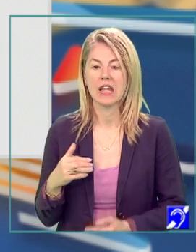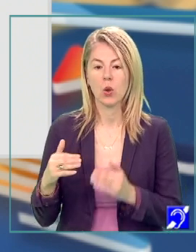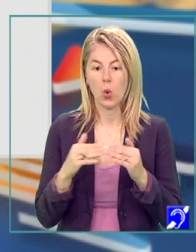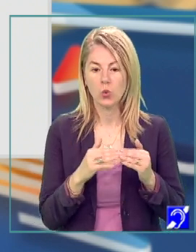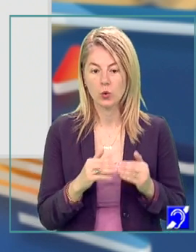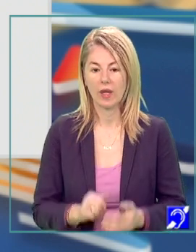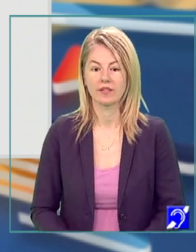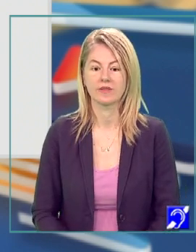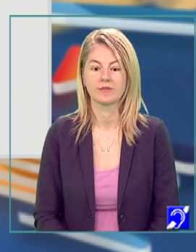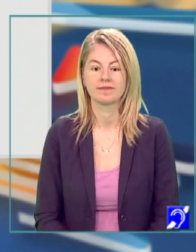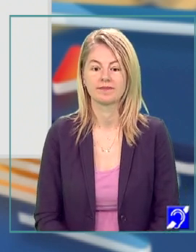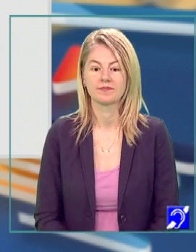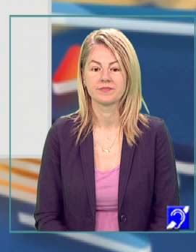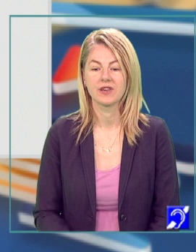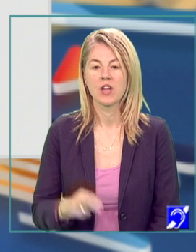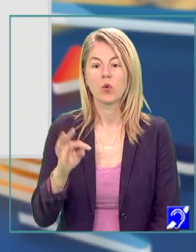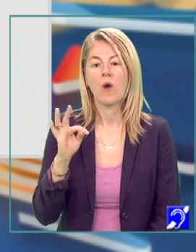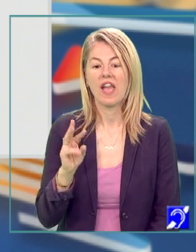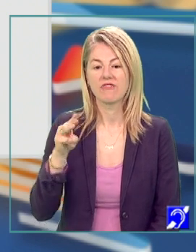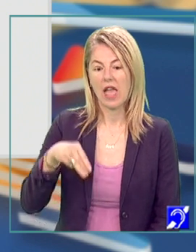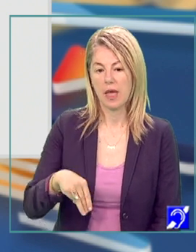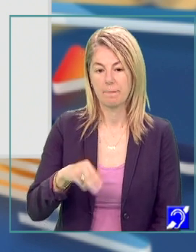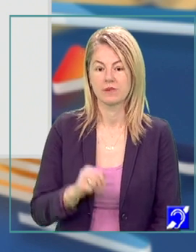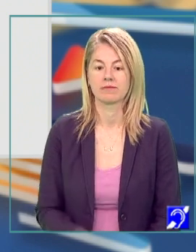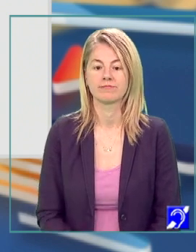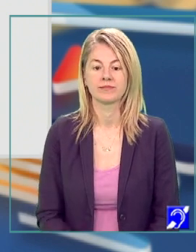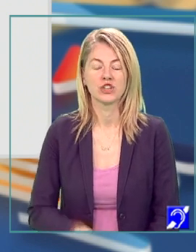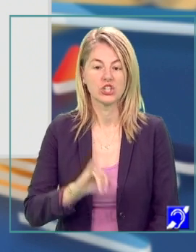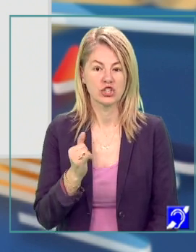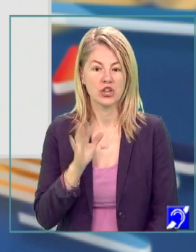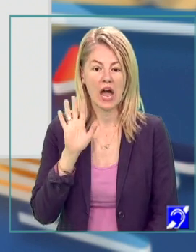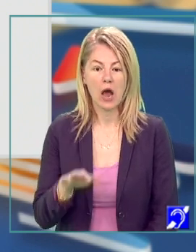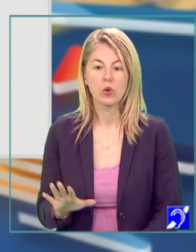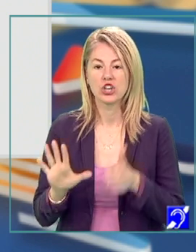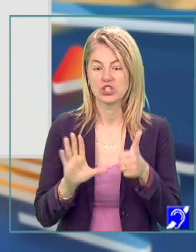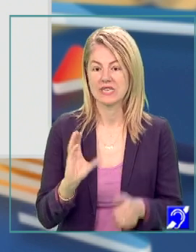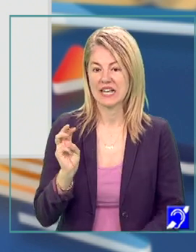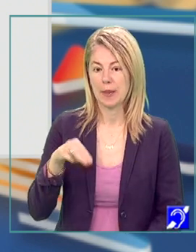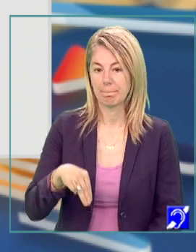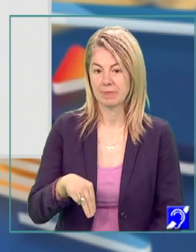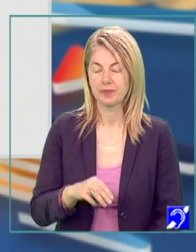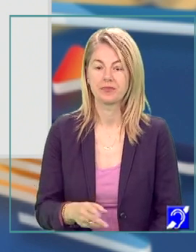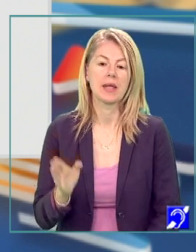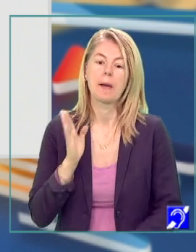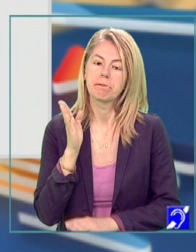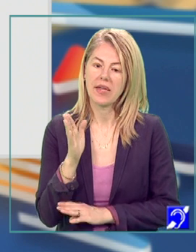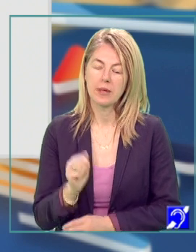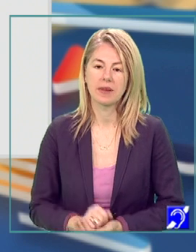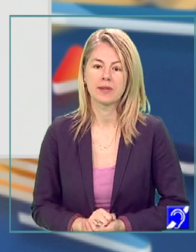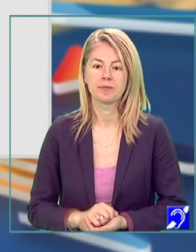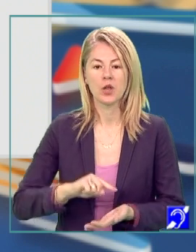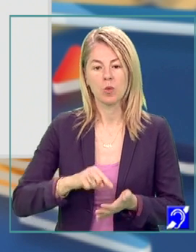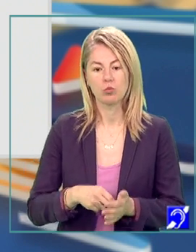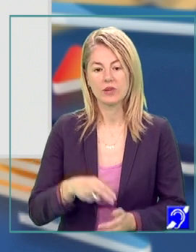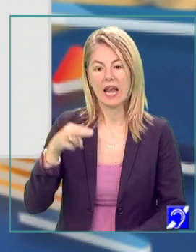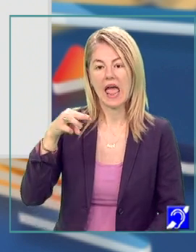congruent cu FN și au câte 6 cm. Mai departe, punctele